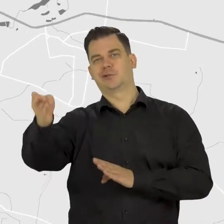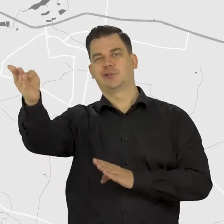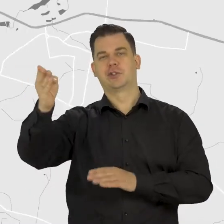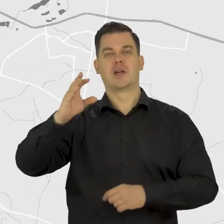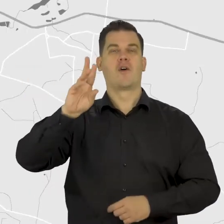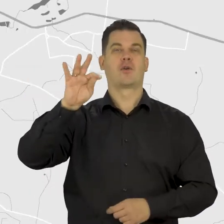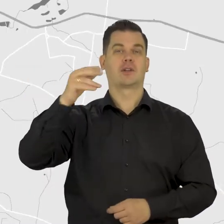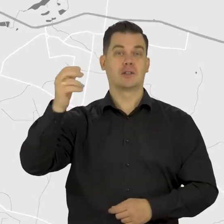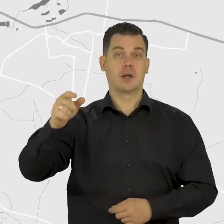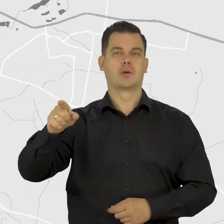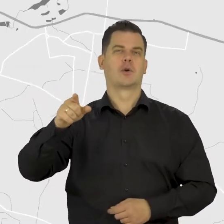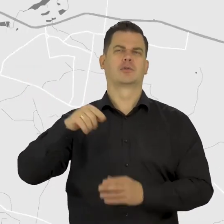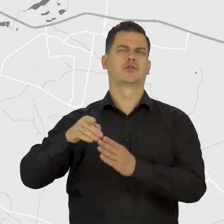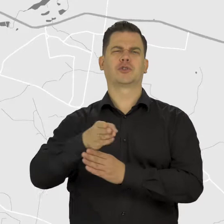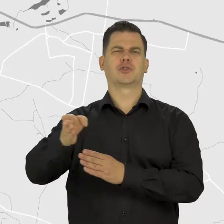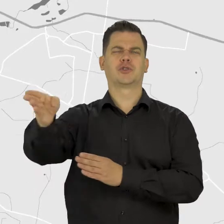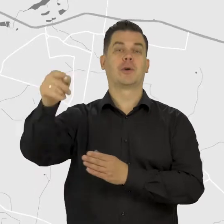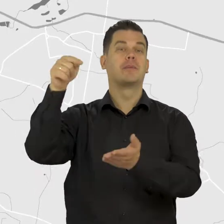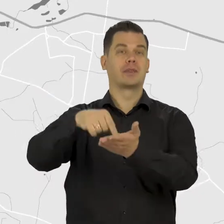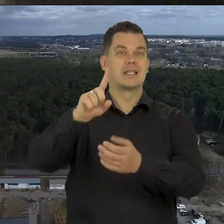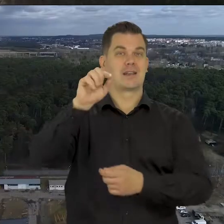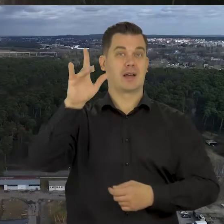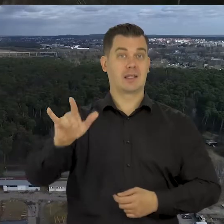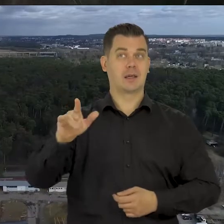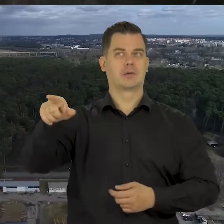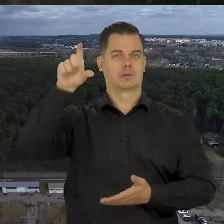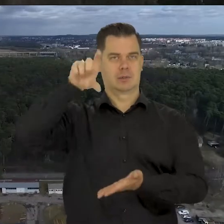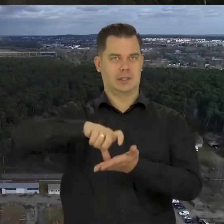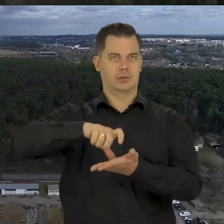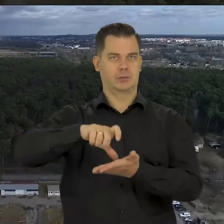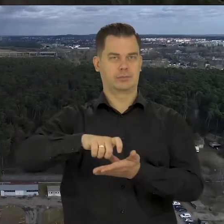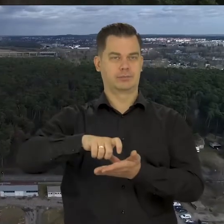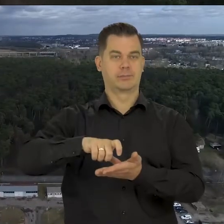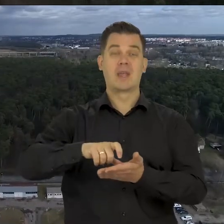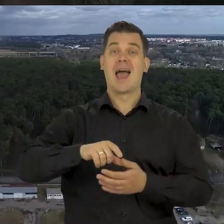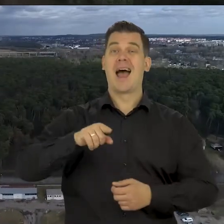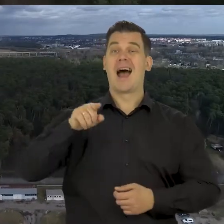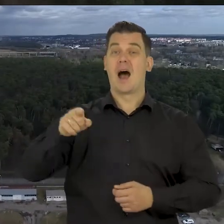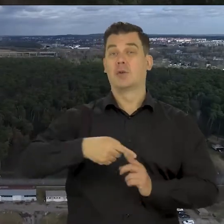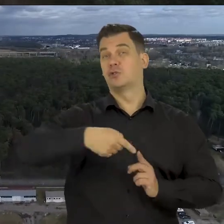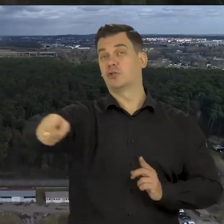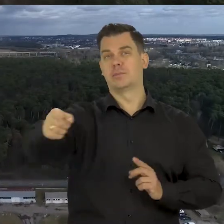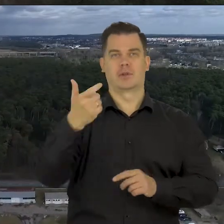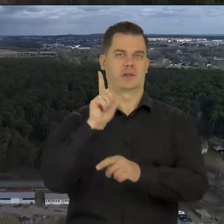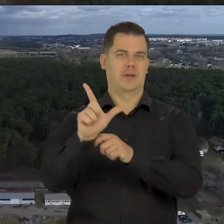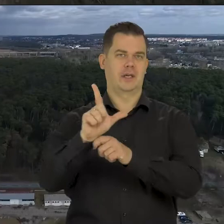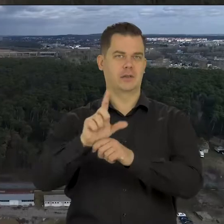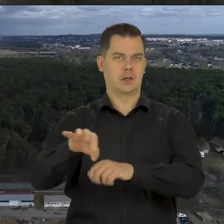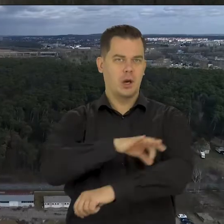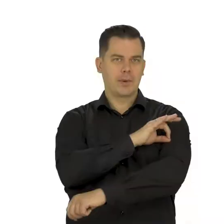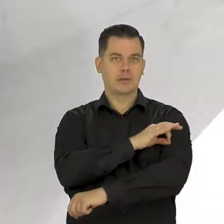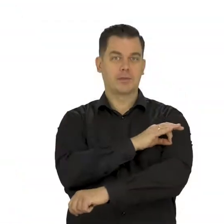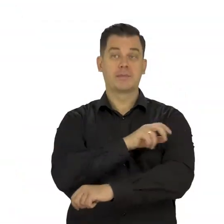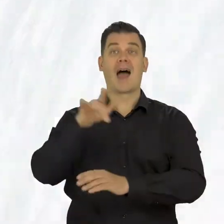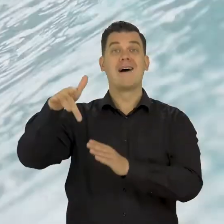od Starołęki poprzez centrum miasta, okolice Zawad, aż do centralnej oczyszczalni ścieków. Jego długość to prawie 12